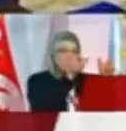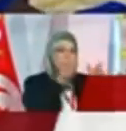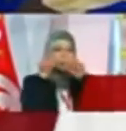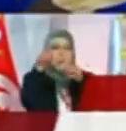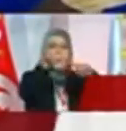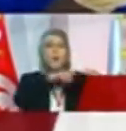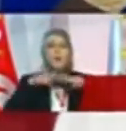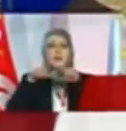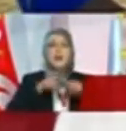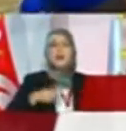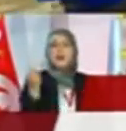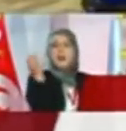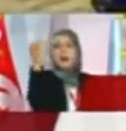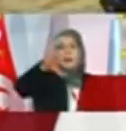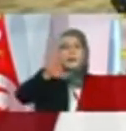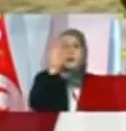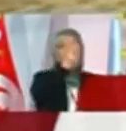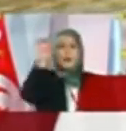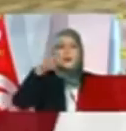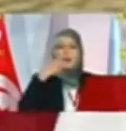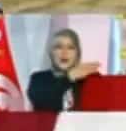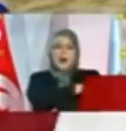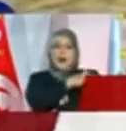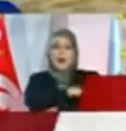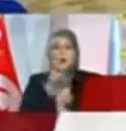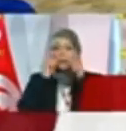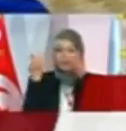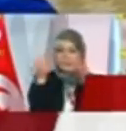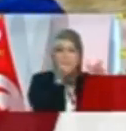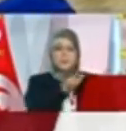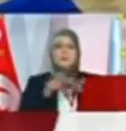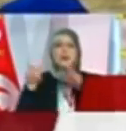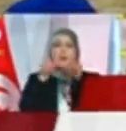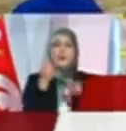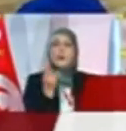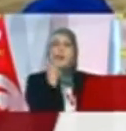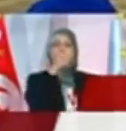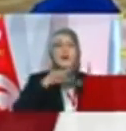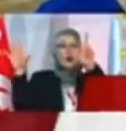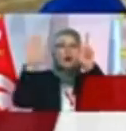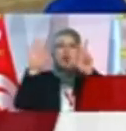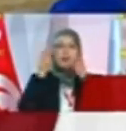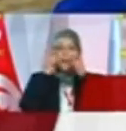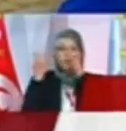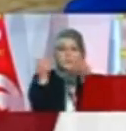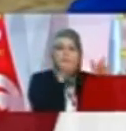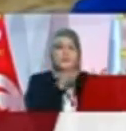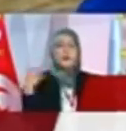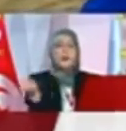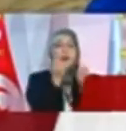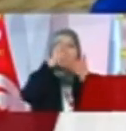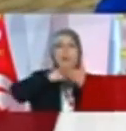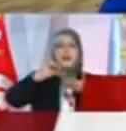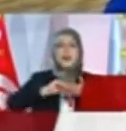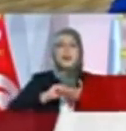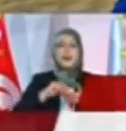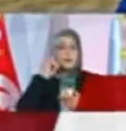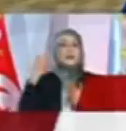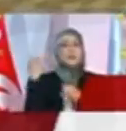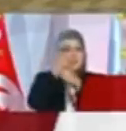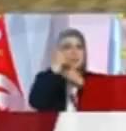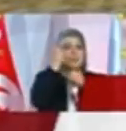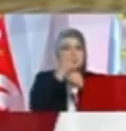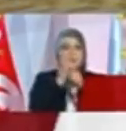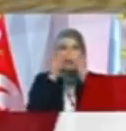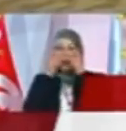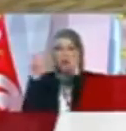موزعين بين 524 عون رقابة ميدانية و108 عون رقابة الحملة الإدارية للقيام بعمليات